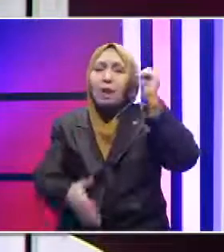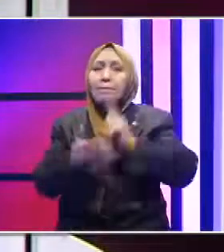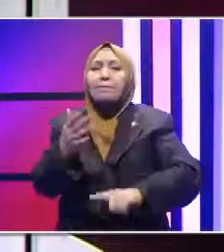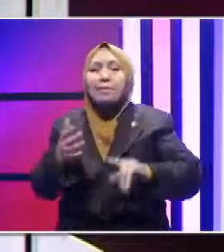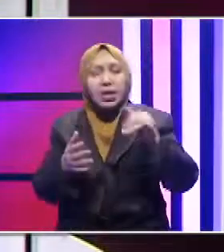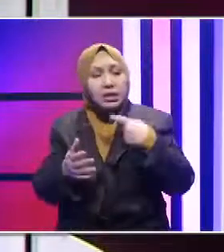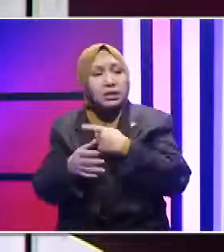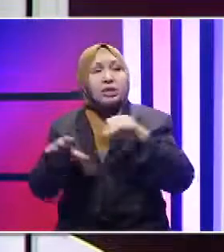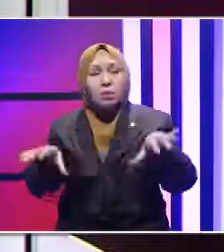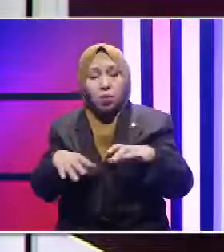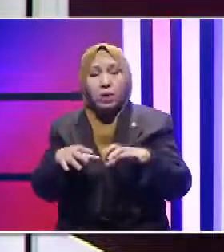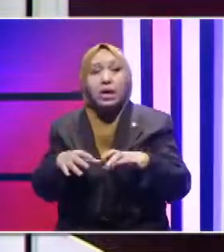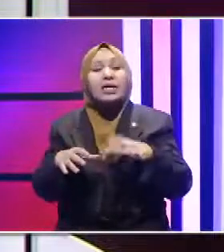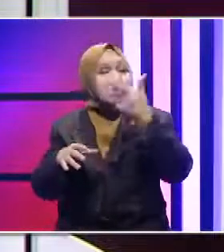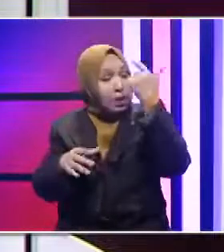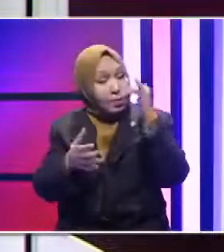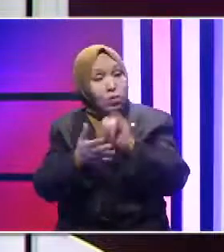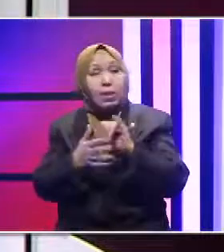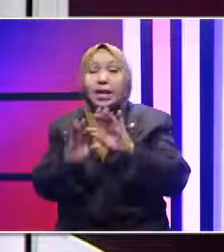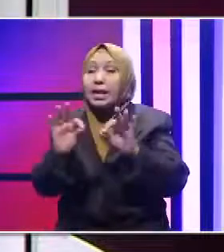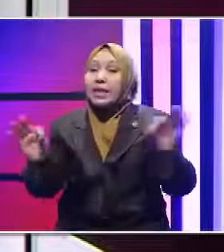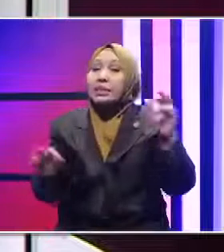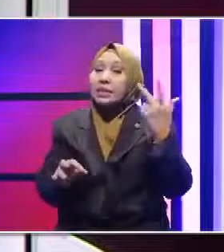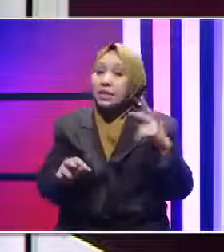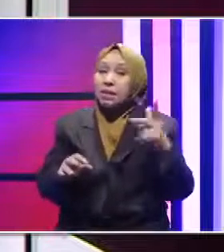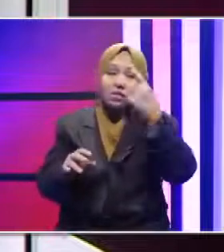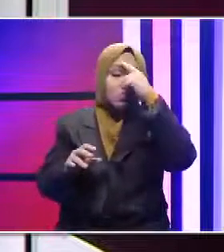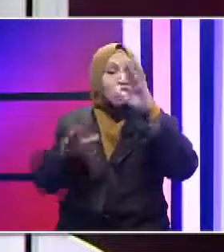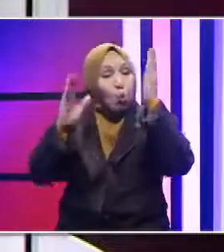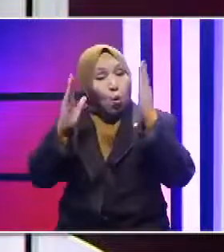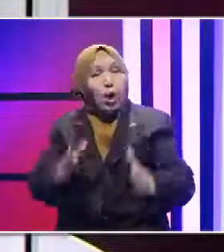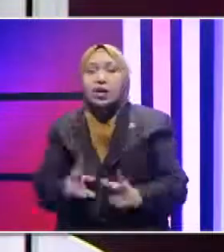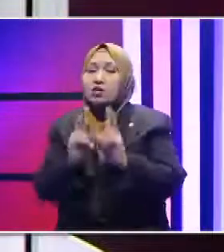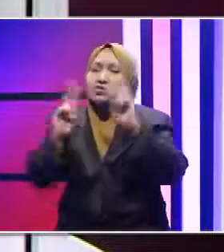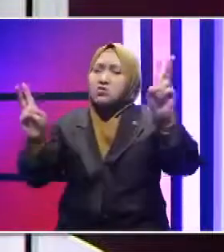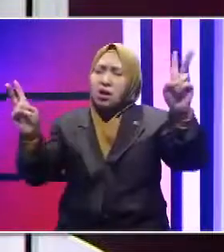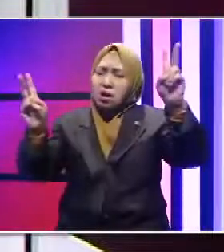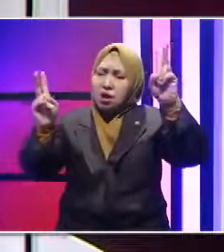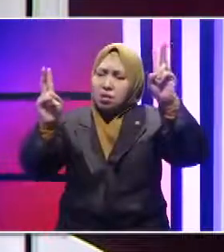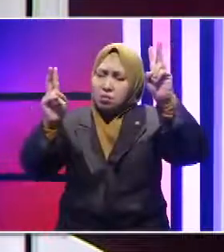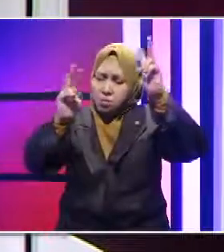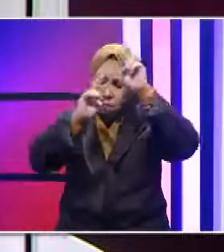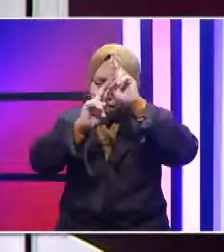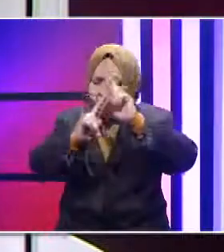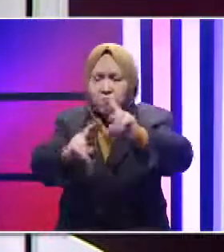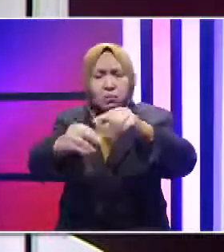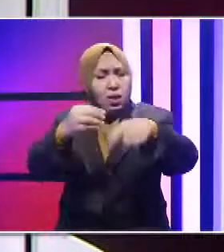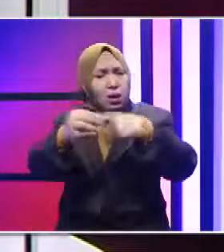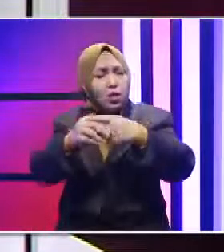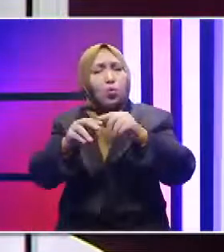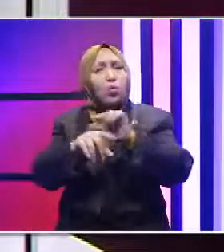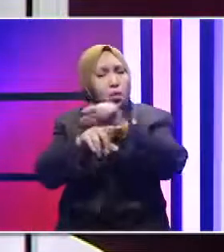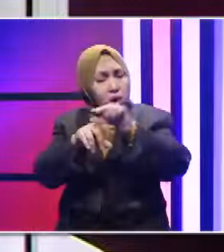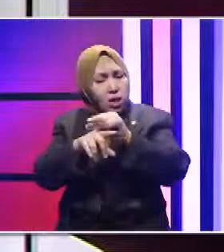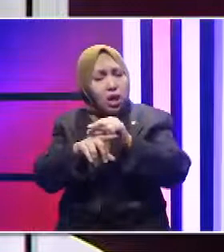kita laksanakan. Sebabnya pada ayat 13 Allah cakap, bagi orang yang amat menghargai perkara ini, gunakan potensi Allah